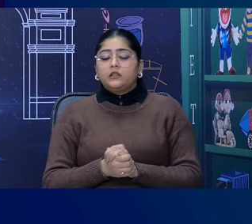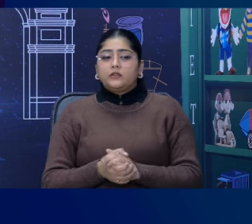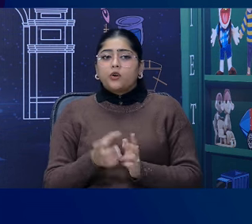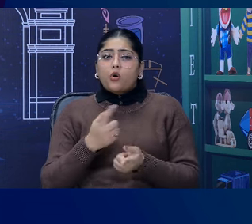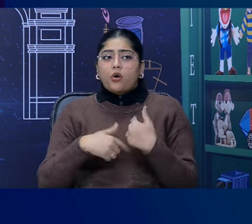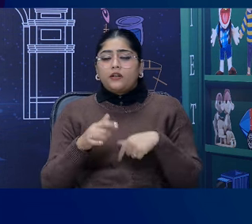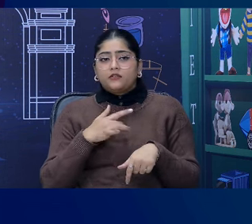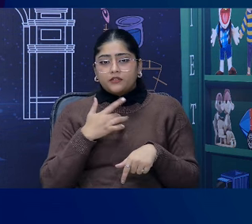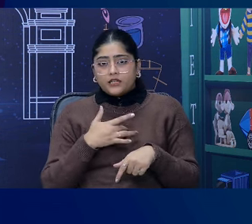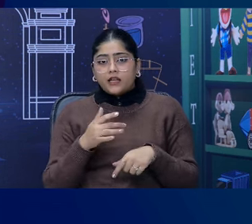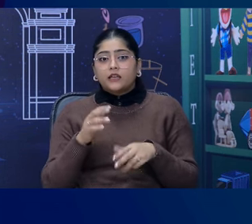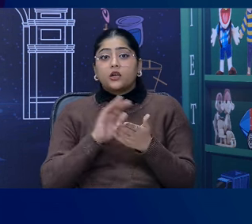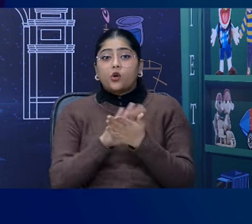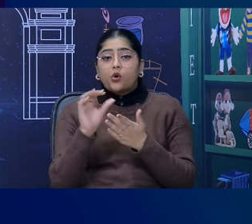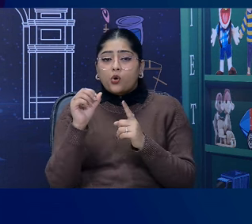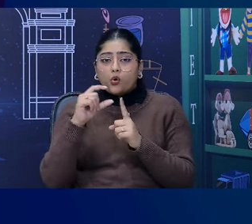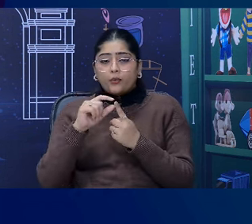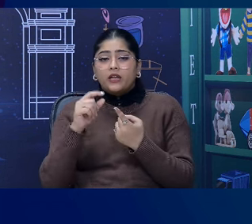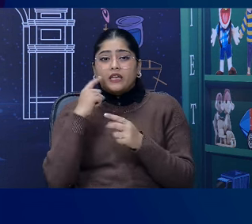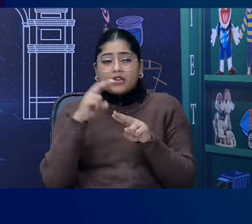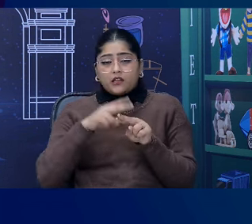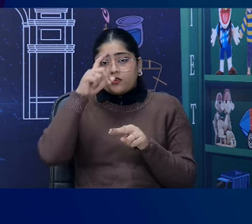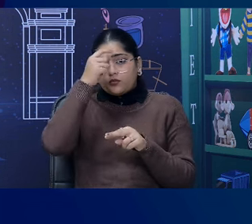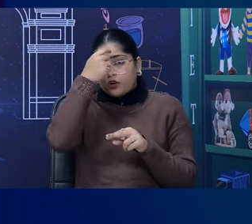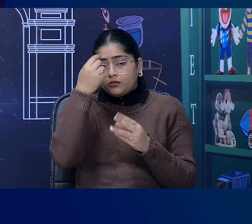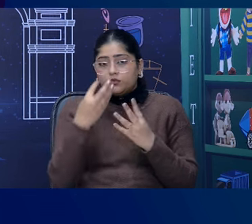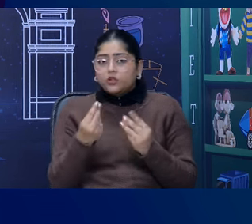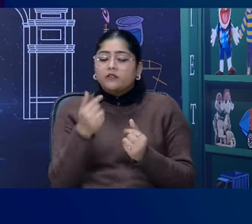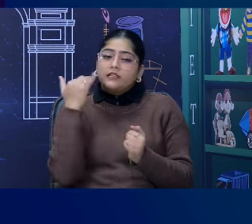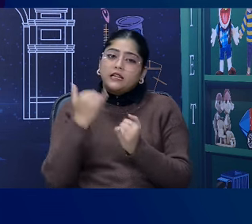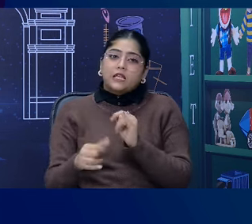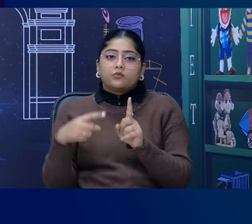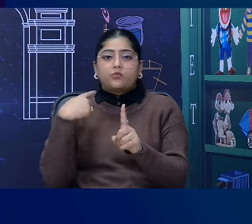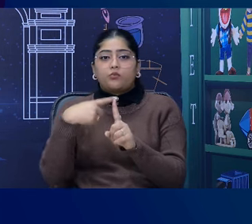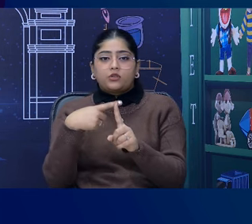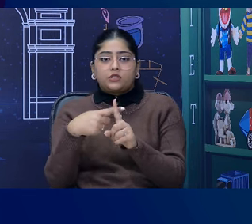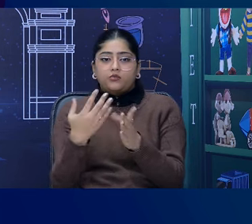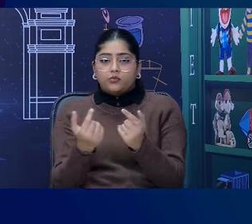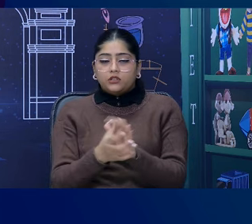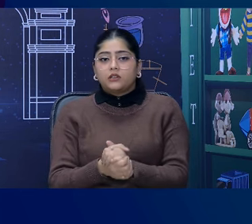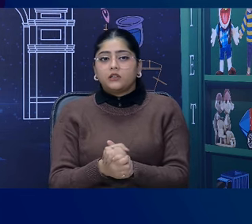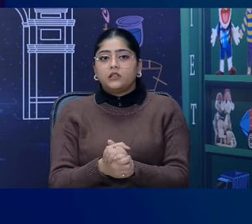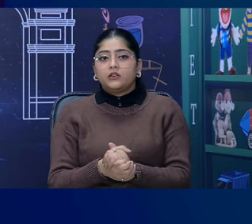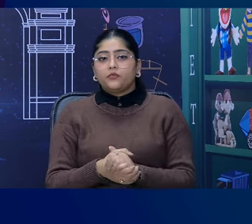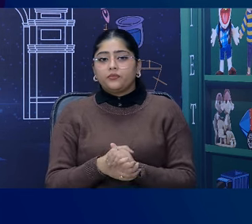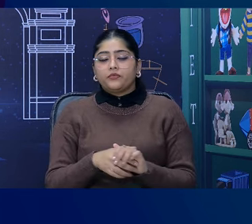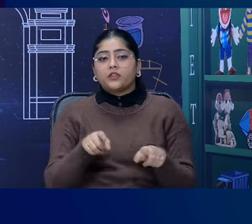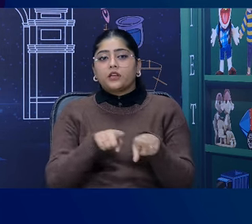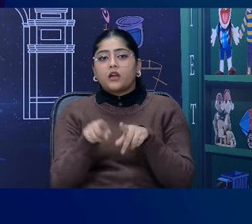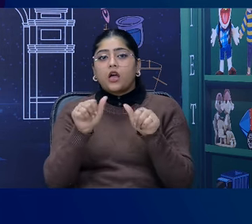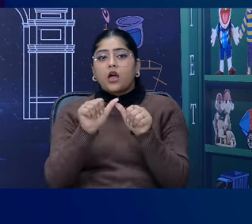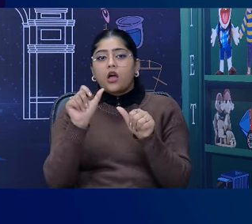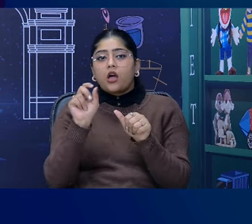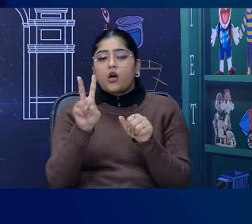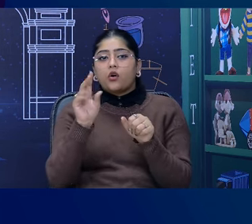एंड निकल ही आएगा उनके लिए ये बहुत काम करती है इसमें क्या करते हैं आप किसी से जब हम इमोशन ओरिएंटेड स्ट्रेटजी की बात कर रहे